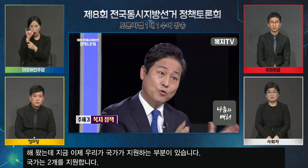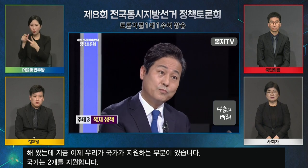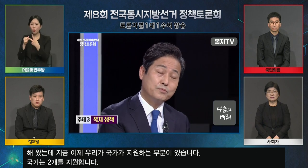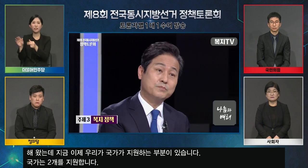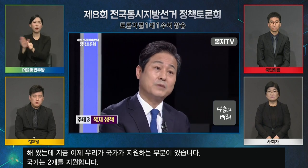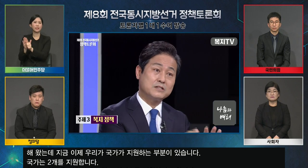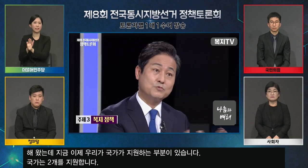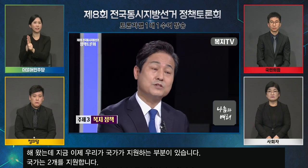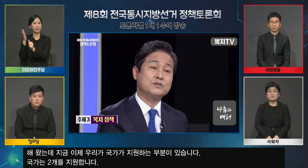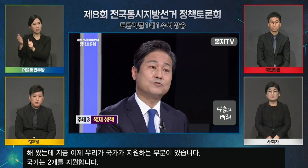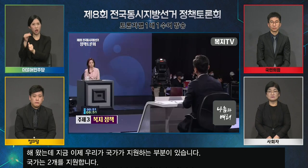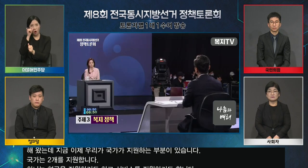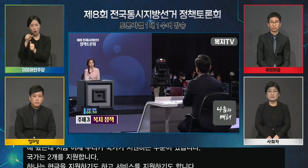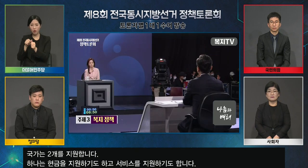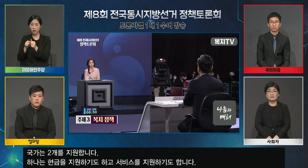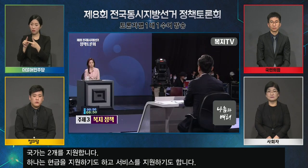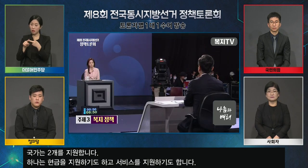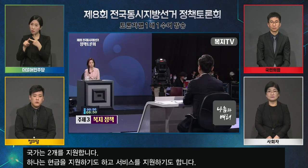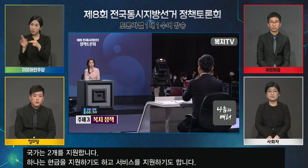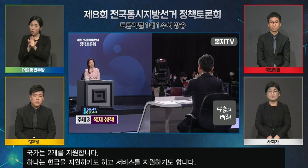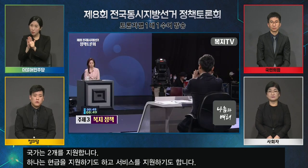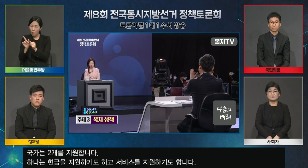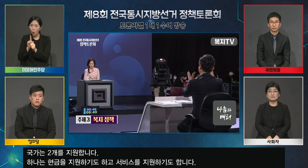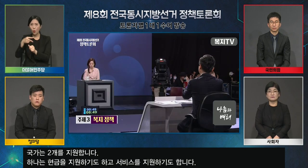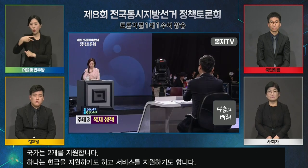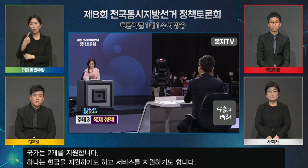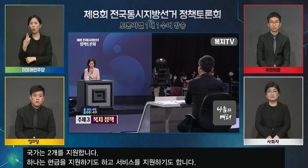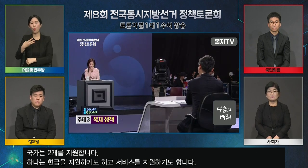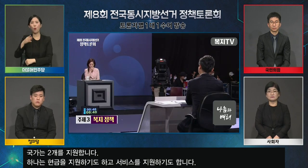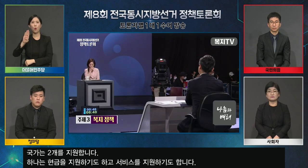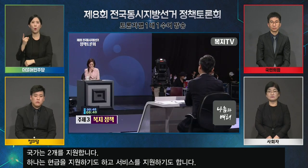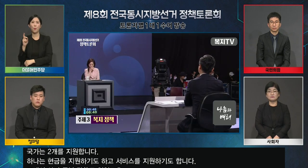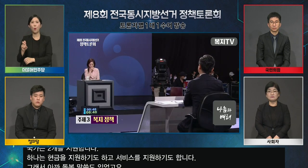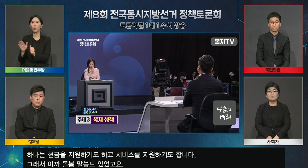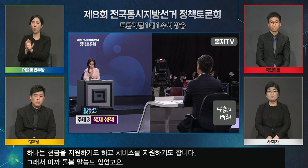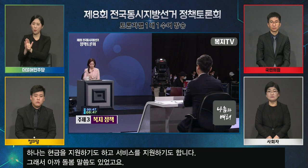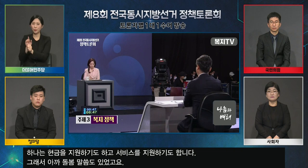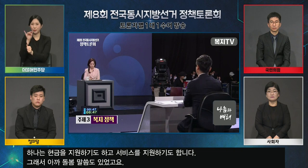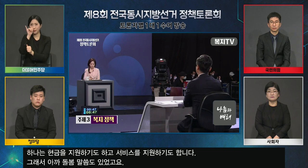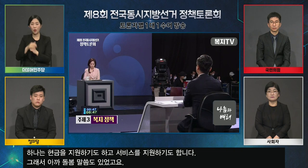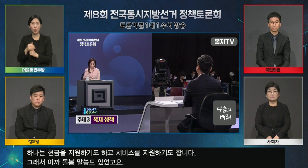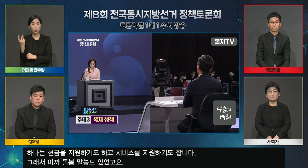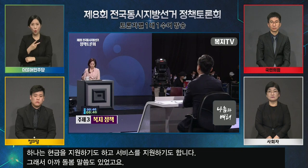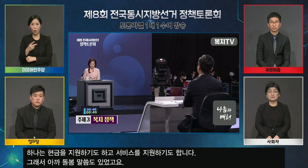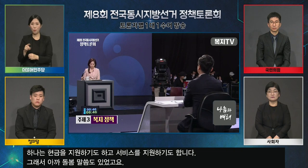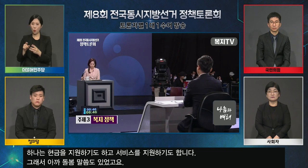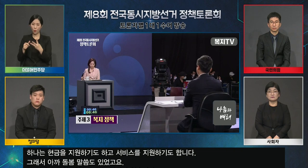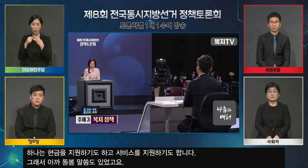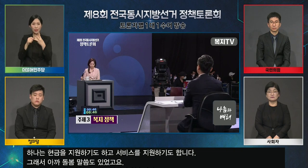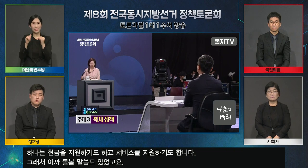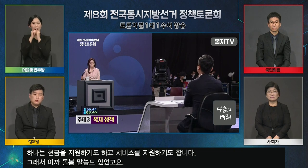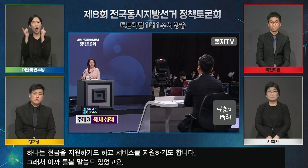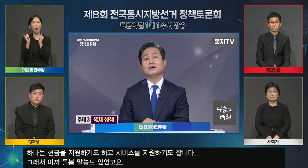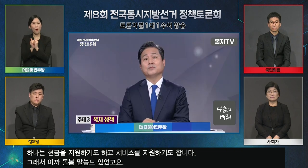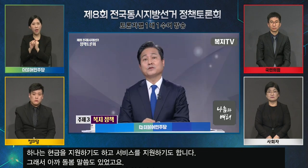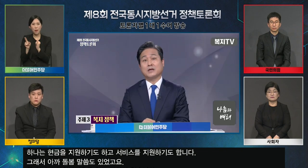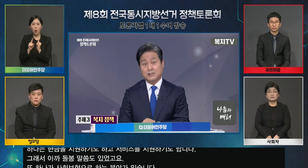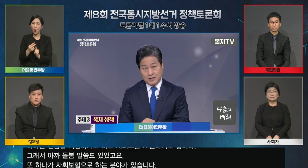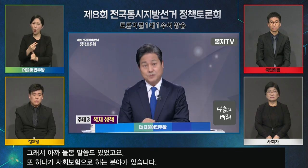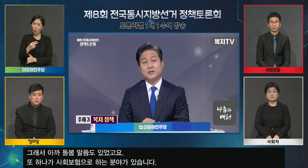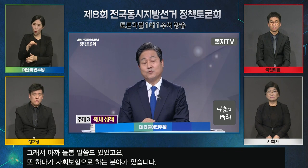그래서 아까 돌보험 말씀도 있었고요. 또 하나가 사회보험으로 하는 분야가 있습니다. 고용보험이나 건강보험이나